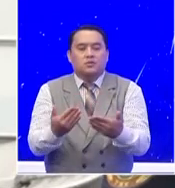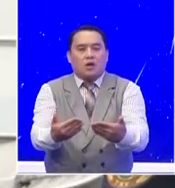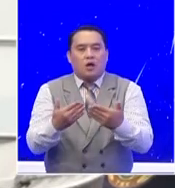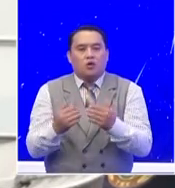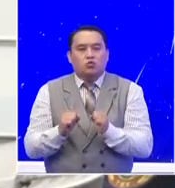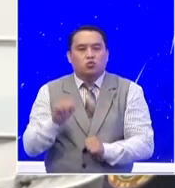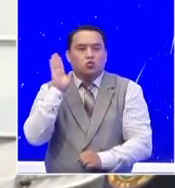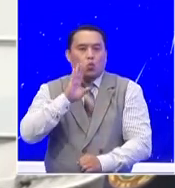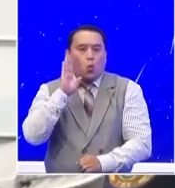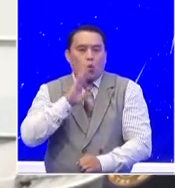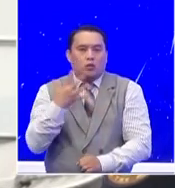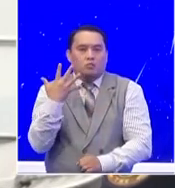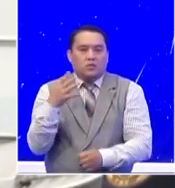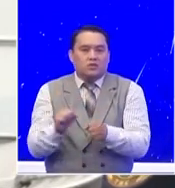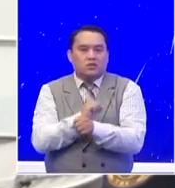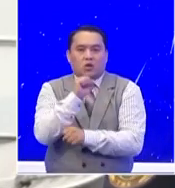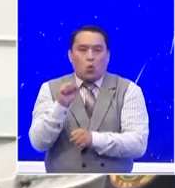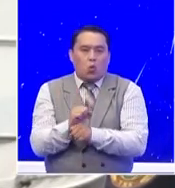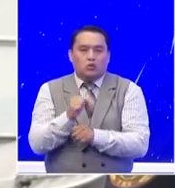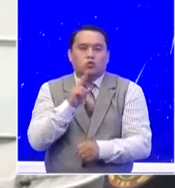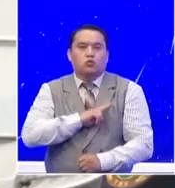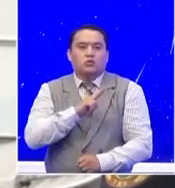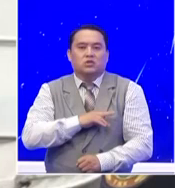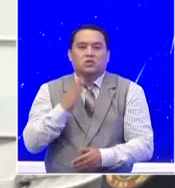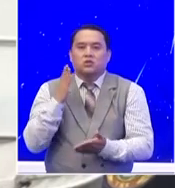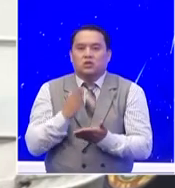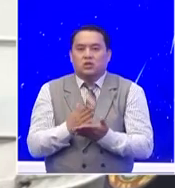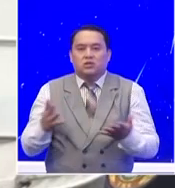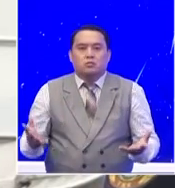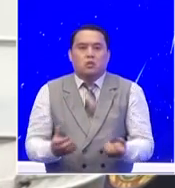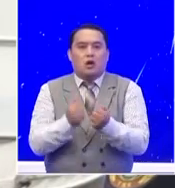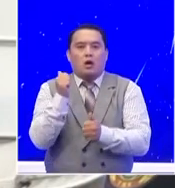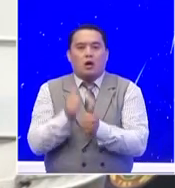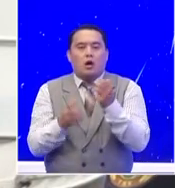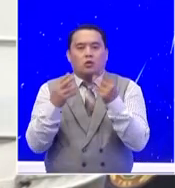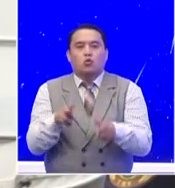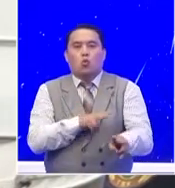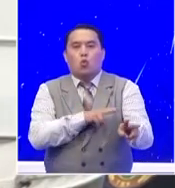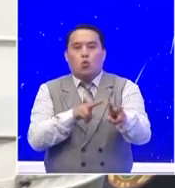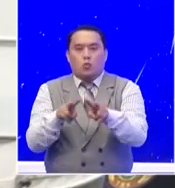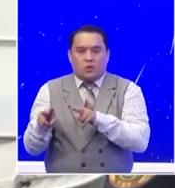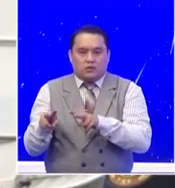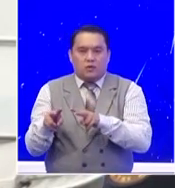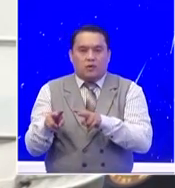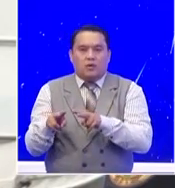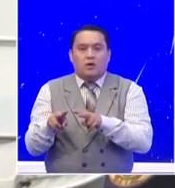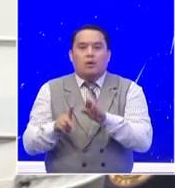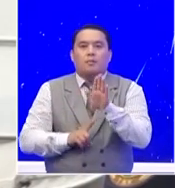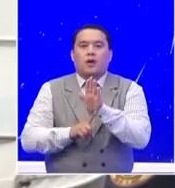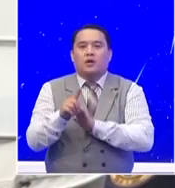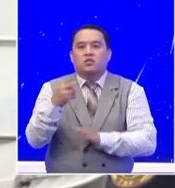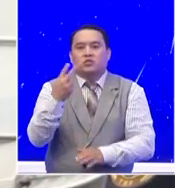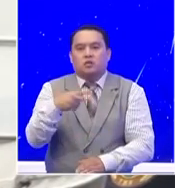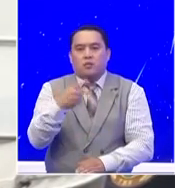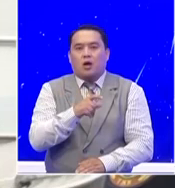су объектілерінде 5 құтқарушы стационарлық пункт жұмыс істейді. Ондағы құтқарушылар күн сайын аумақты күзетуге шығады. Маусым басталғаннан бері 20-ға